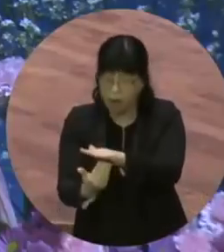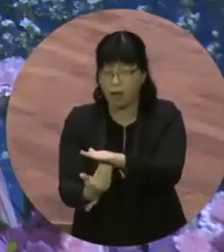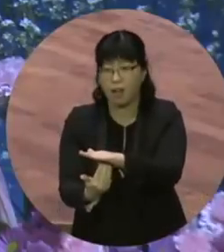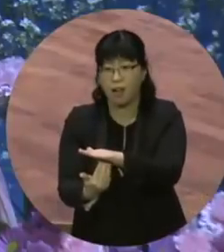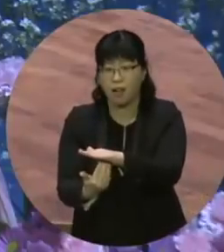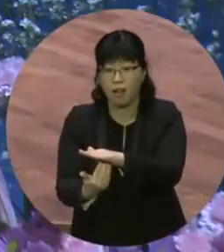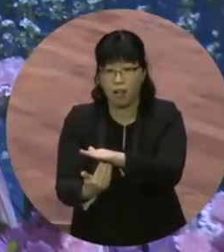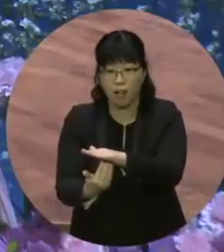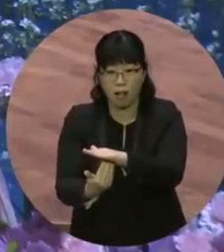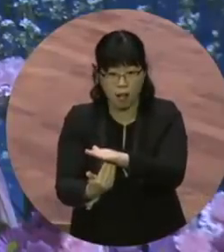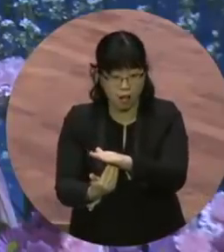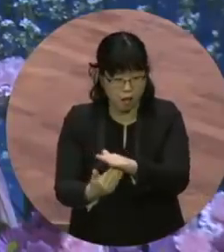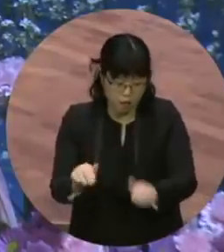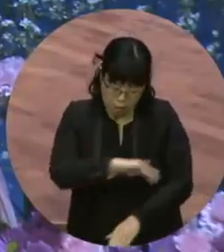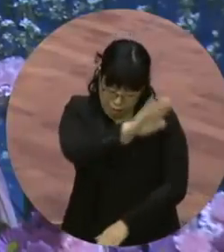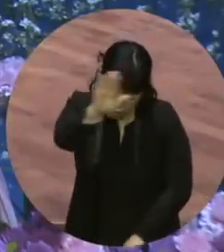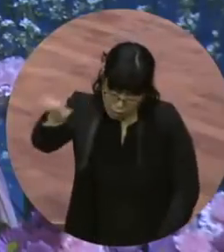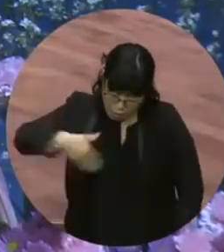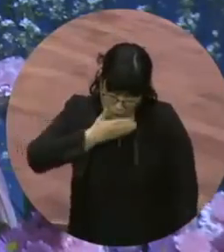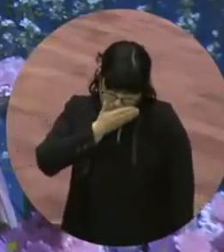못하는 것이 없는 분이,